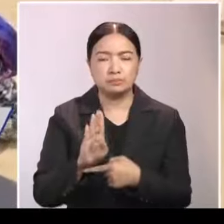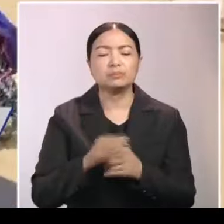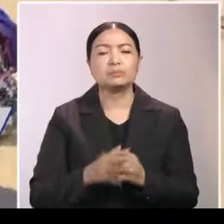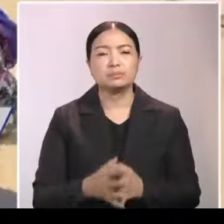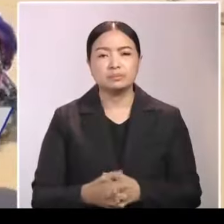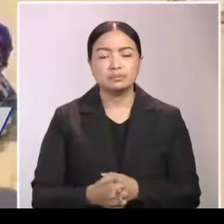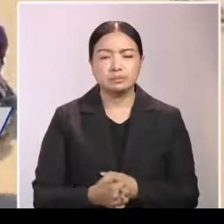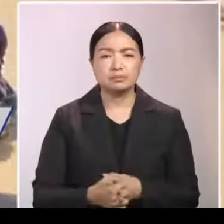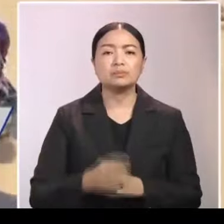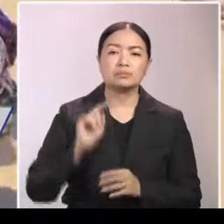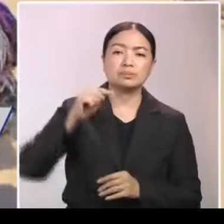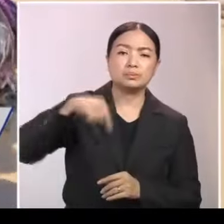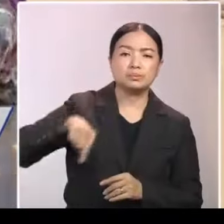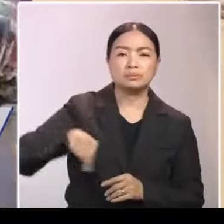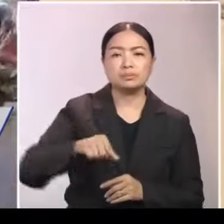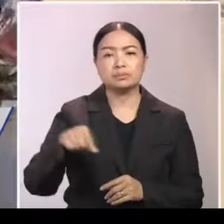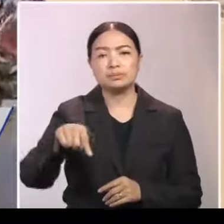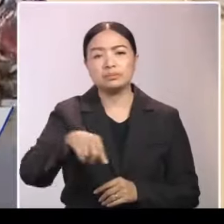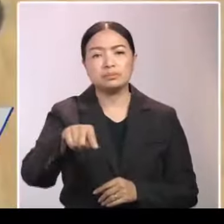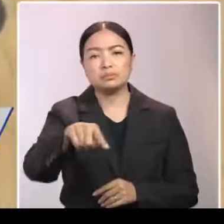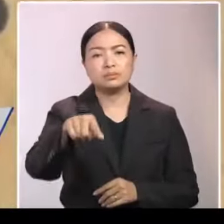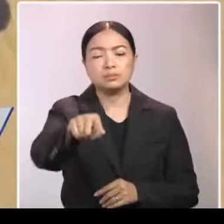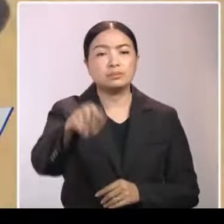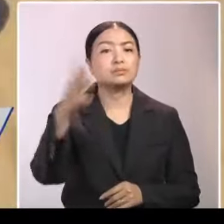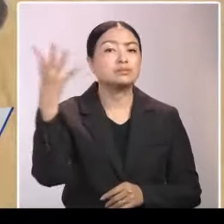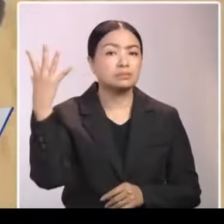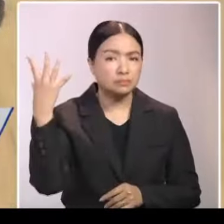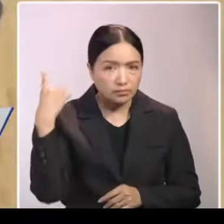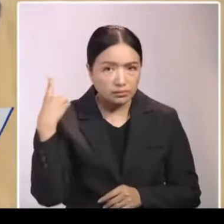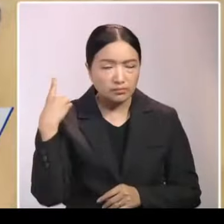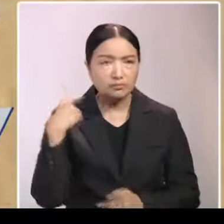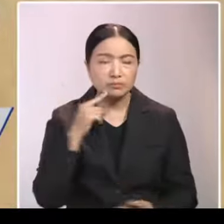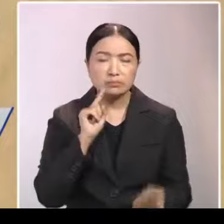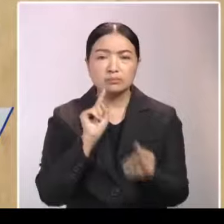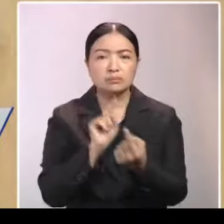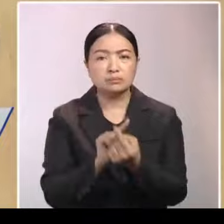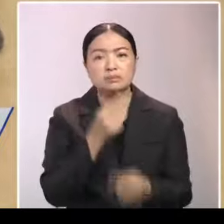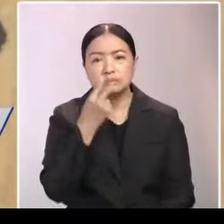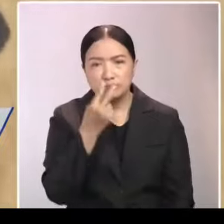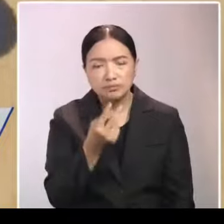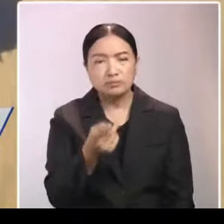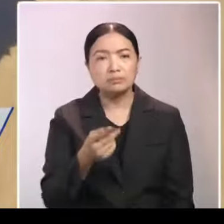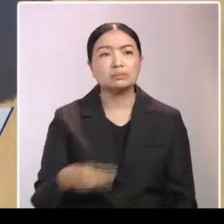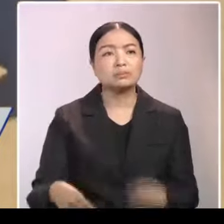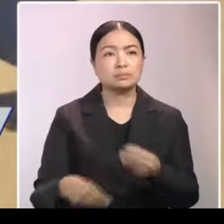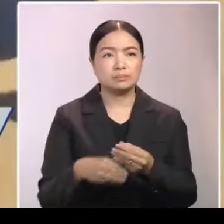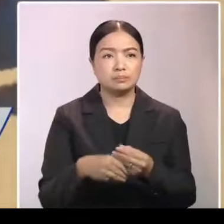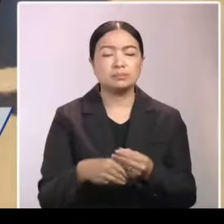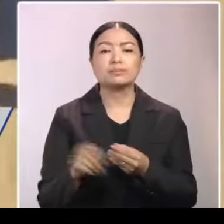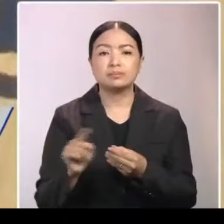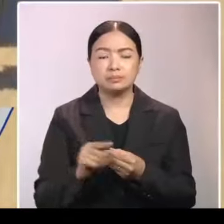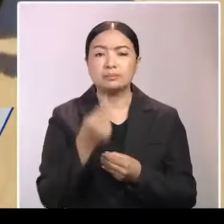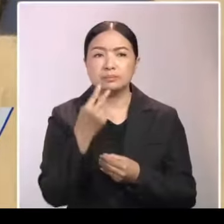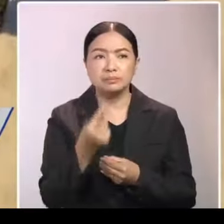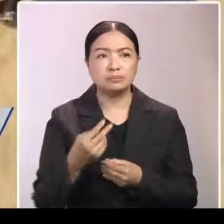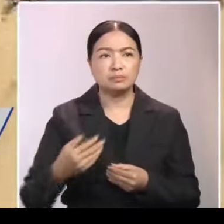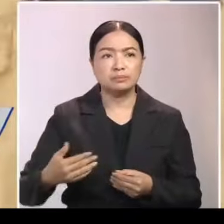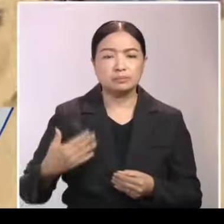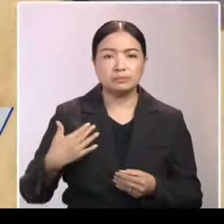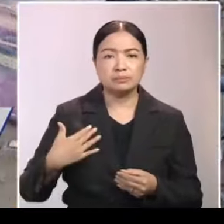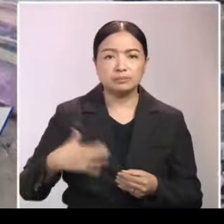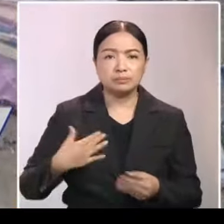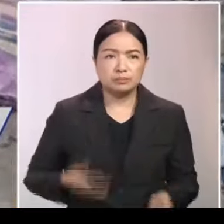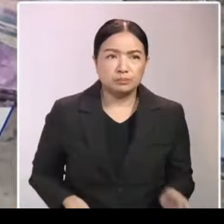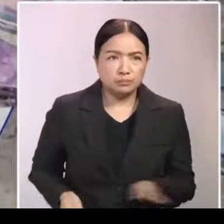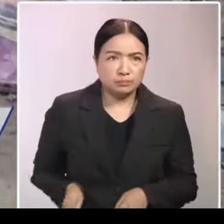หมู่บ้านลงมาตามลำห้วยครับและเมื่อวานนี้ไปเจอบาะแสเพิ่มเติมก็คือไปเจอผ้าถุง